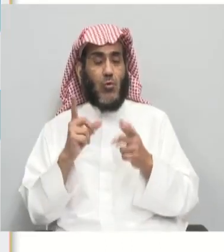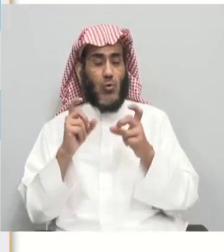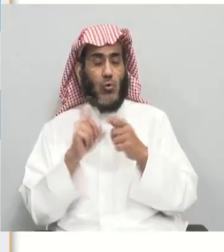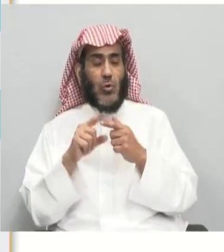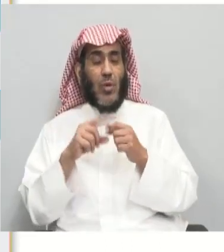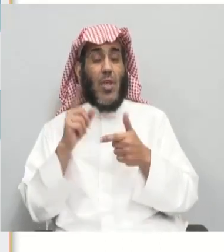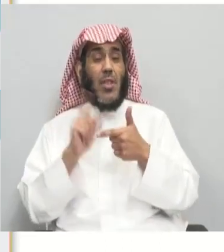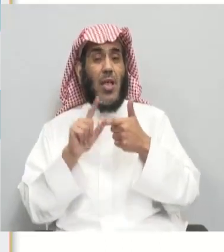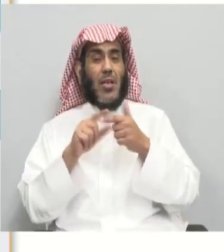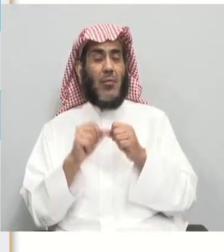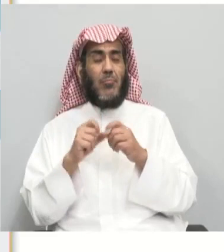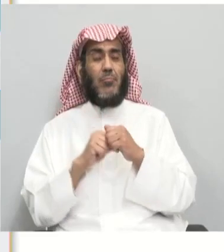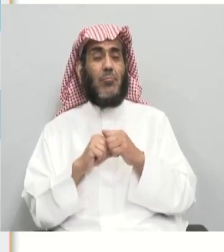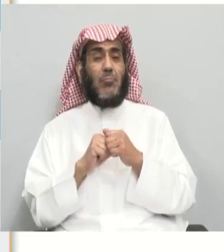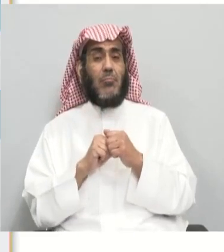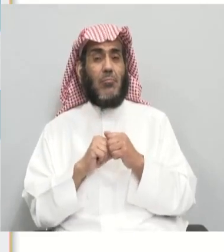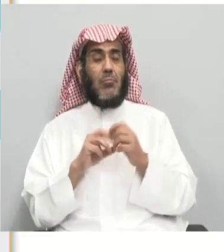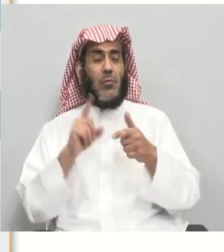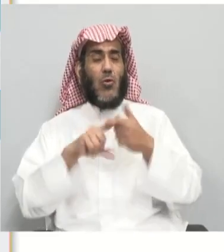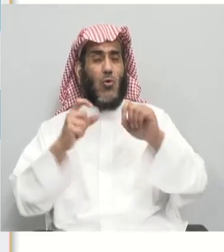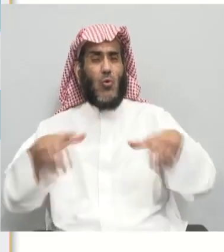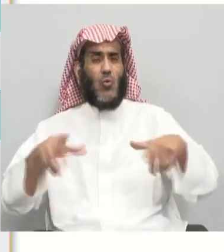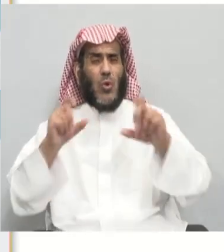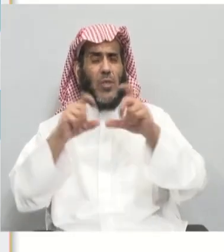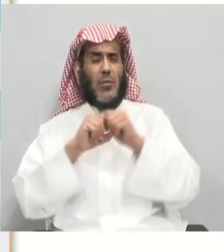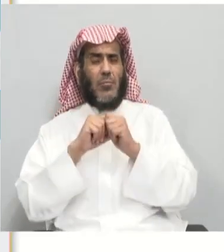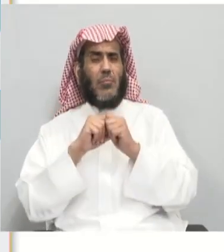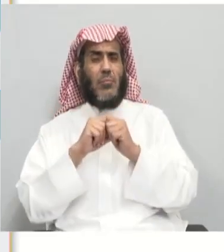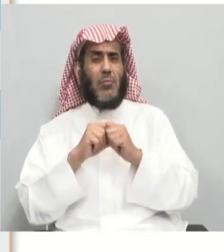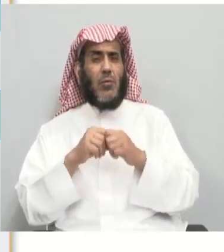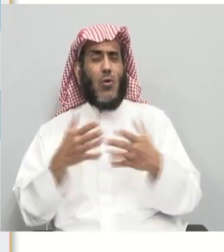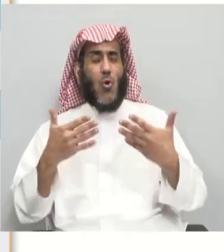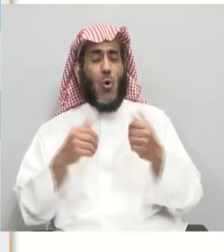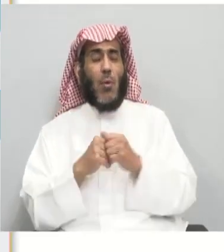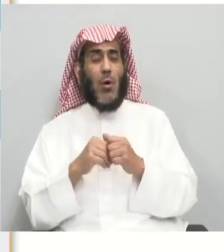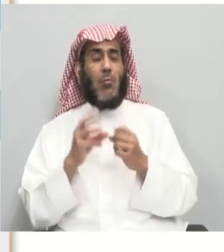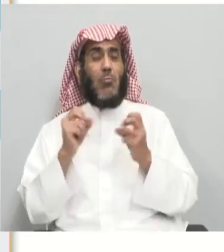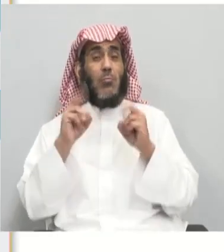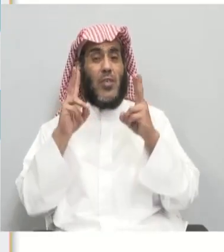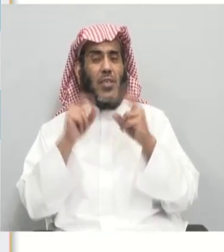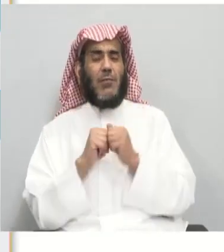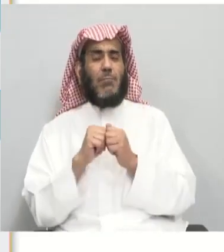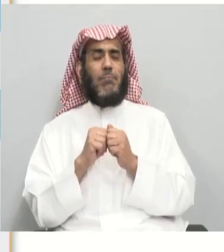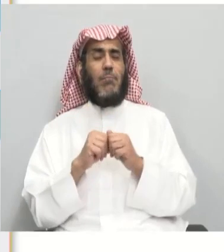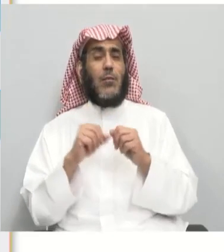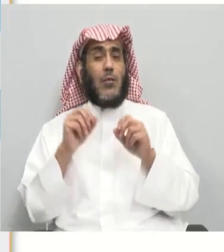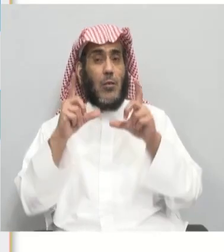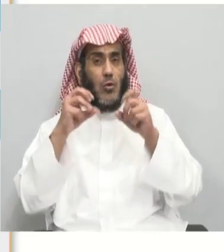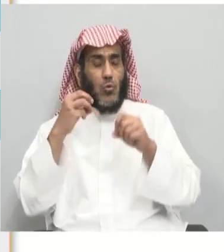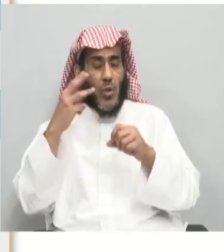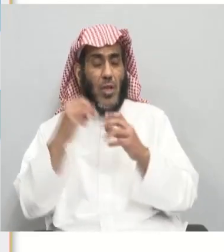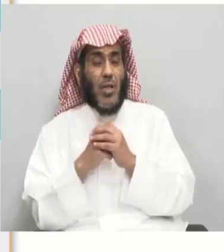الثانيه صوره لعبه مبدعين الصوره